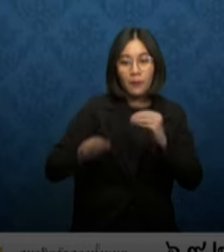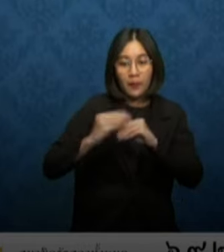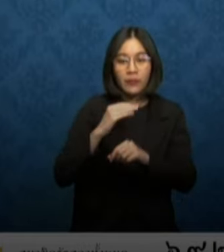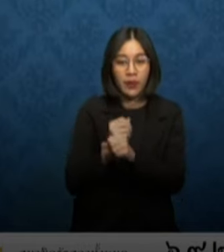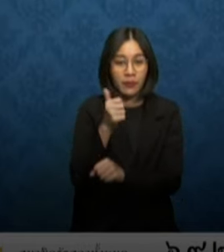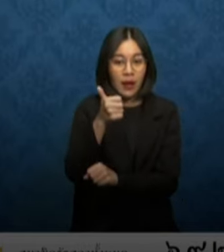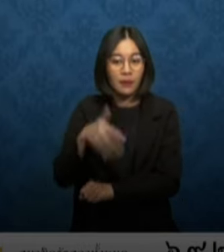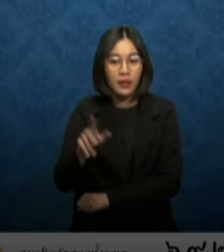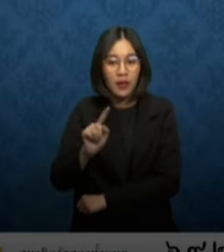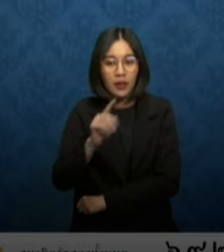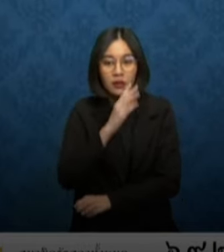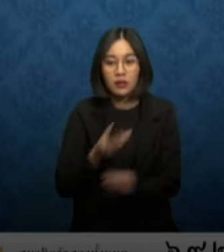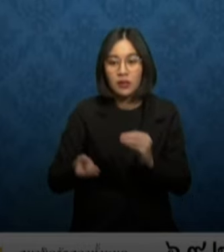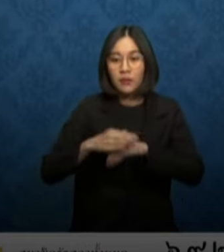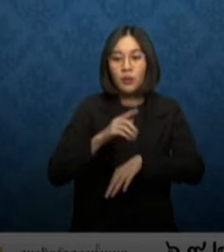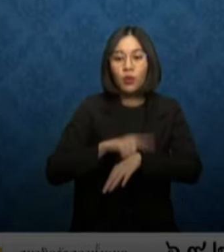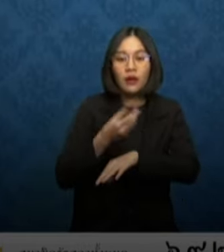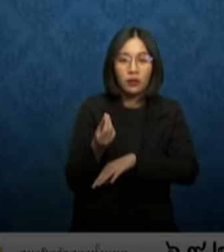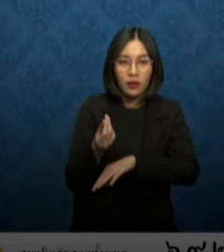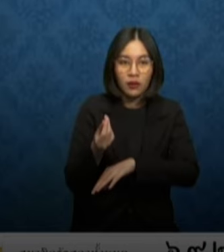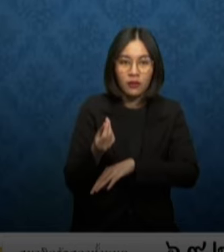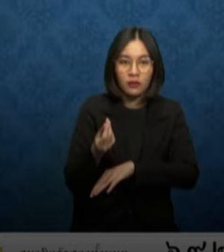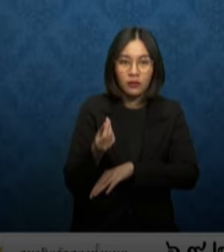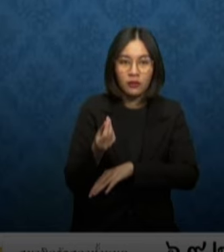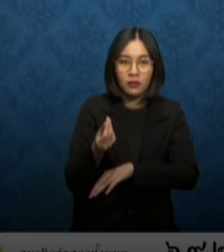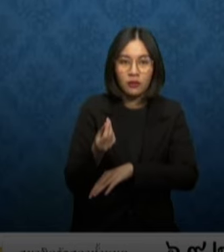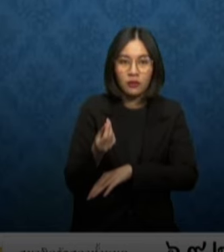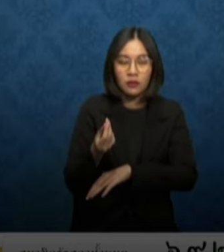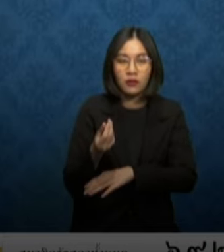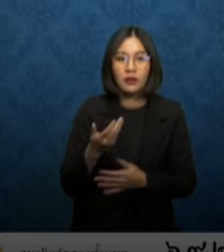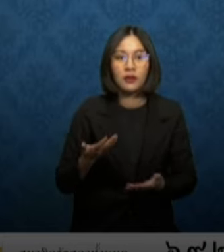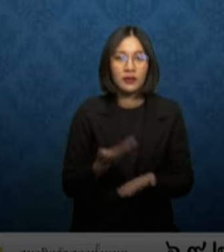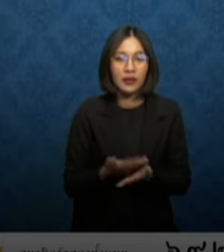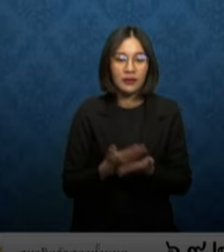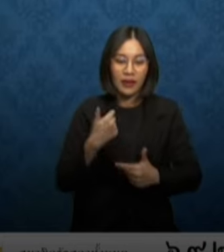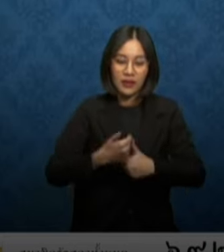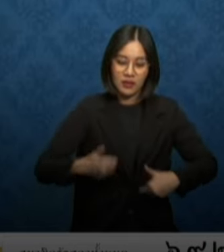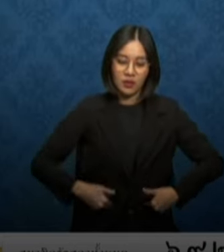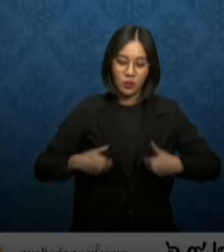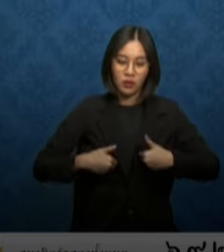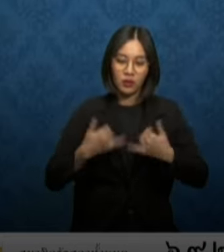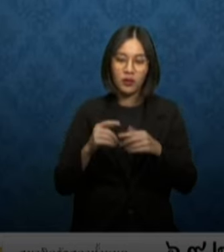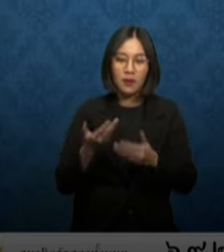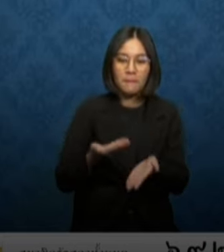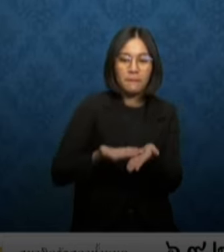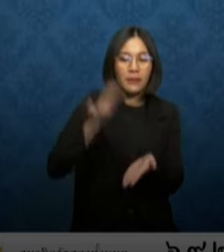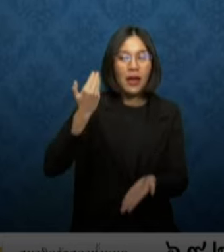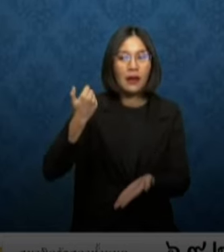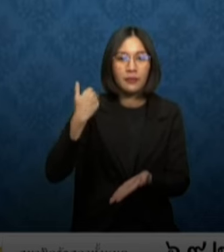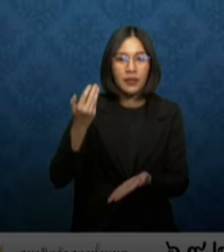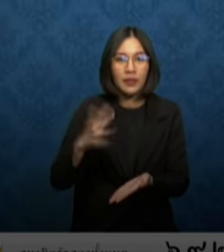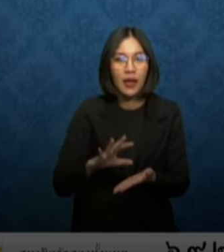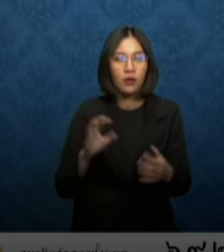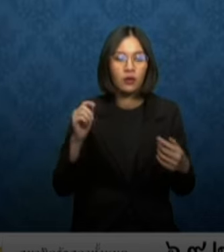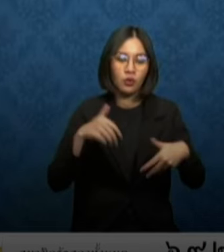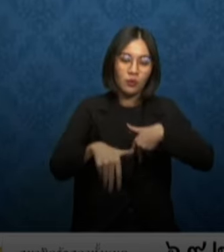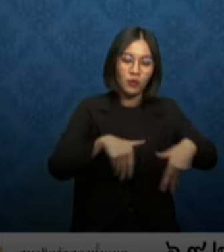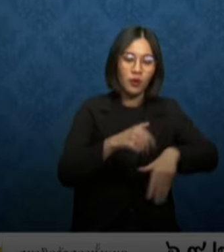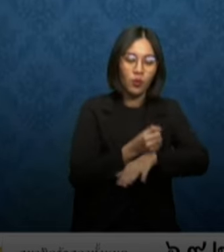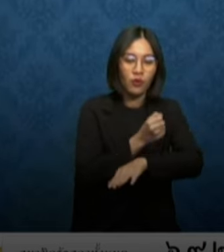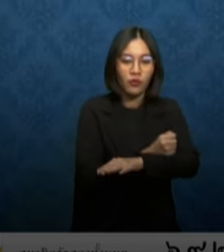มั้ยขึ้นได้กี่โมงค่าของชีพมันขึ้นไปไกลแล้วครับท่านประธานเรื่องพี่น้องรายงาน